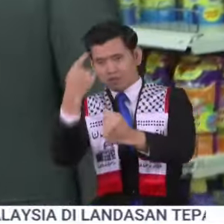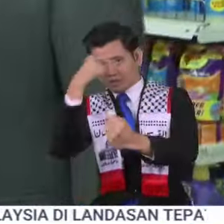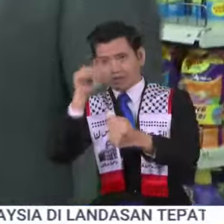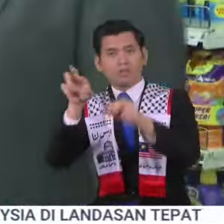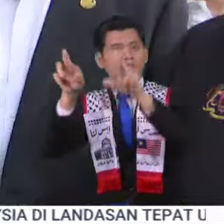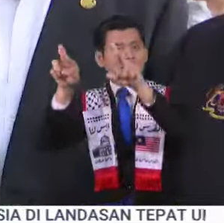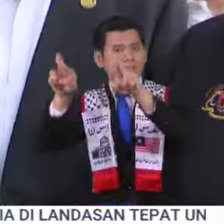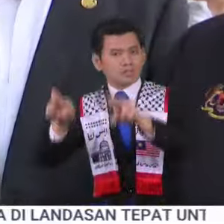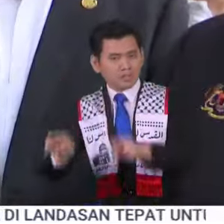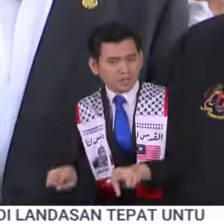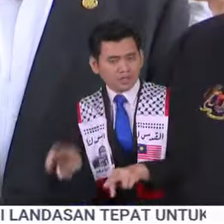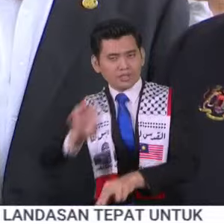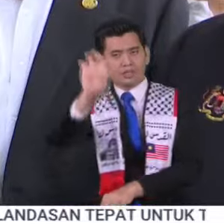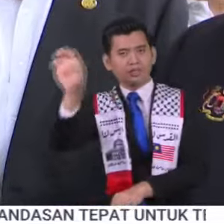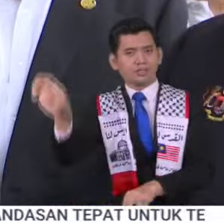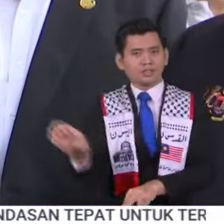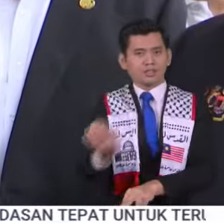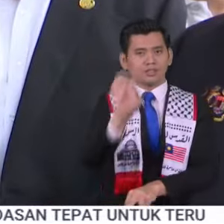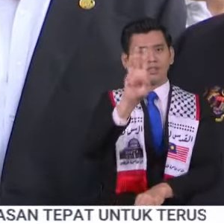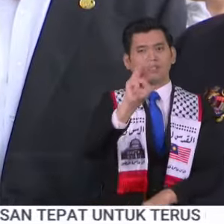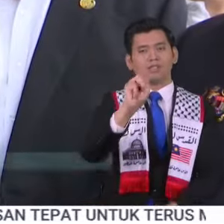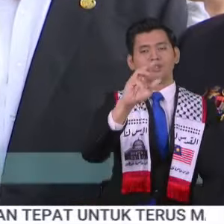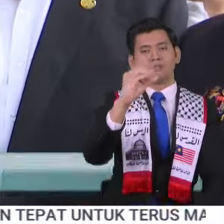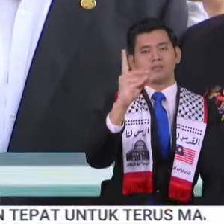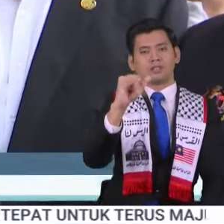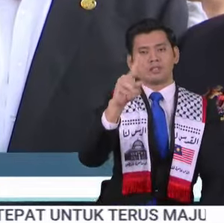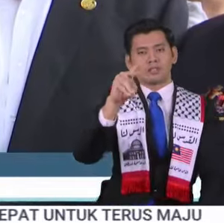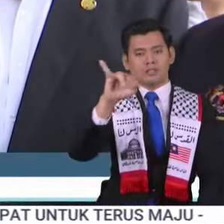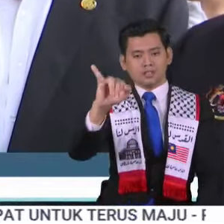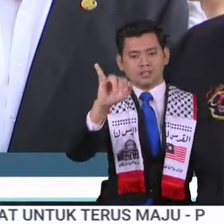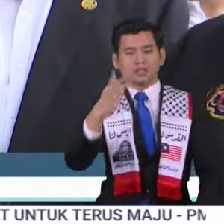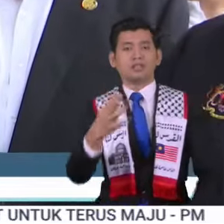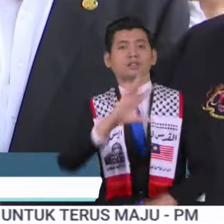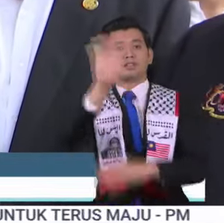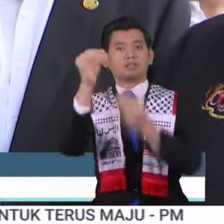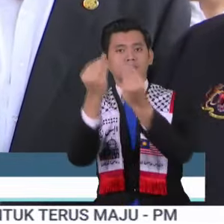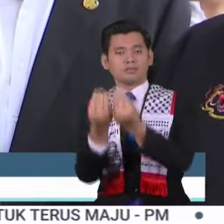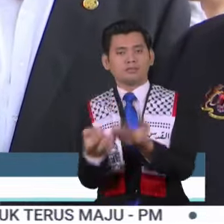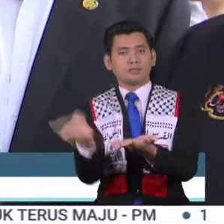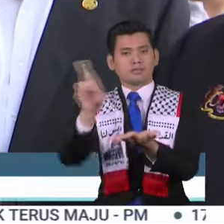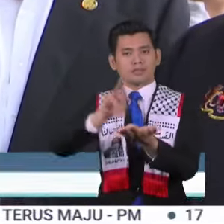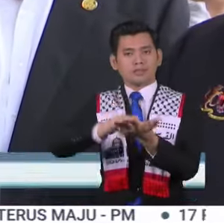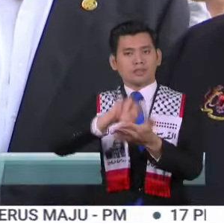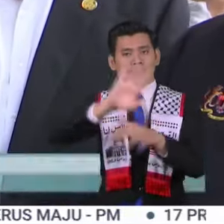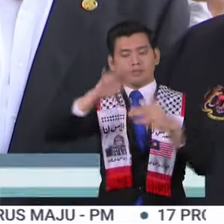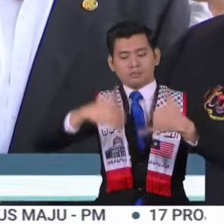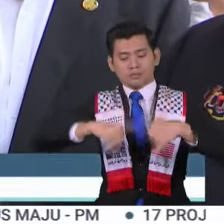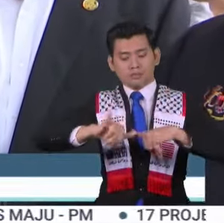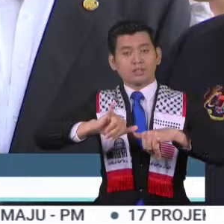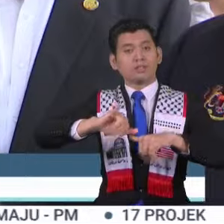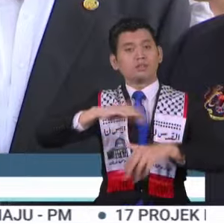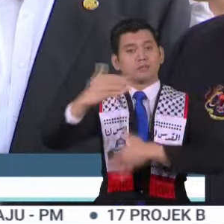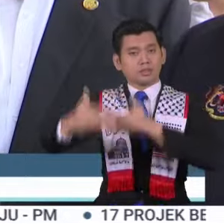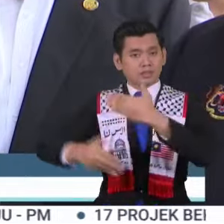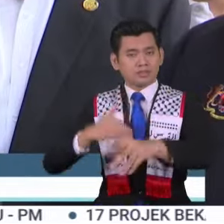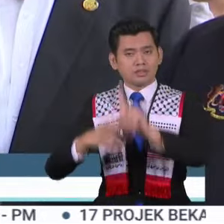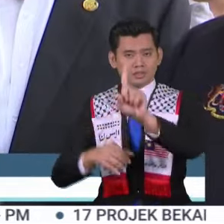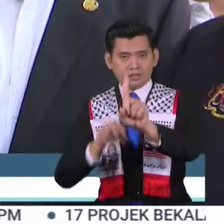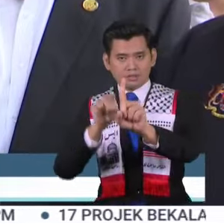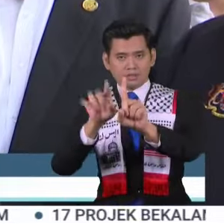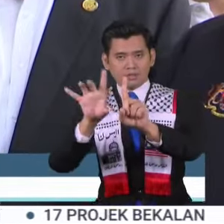keseluruhan dan jumlah pendaftaran yang masih dalam proses 1.8 juta